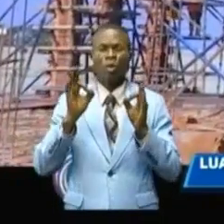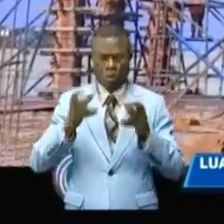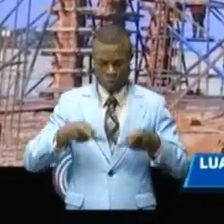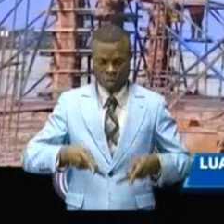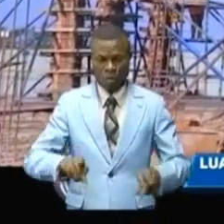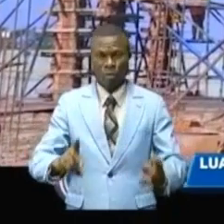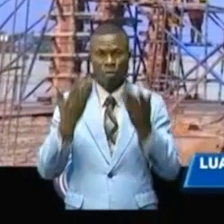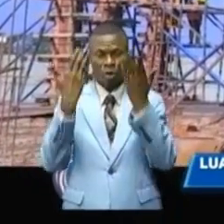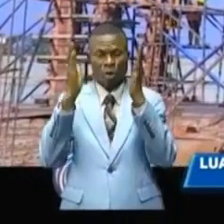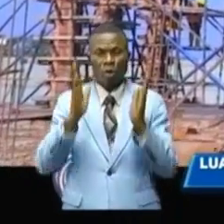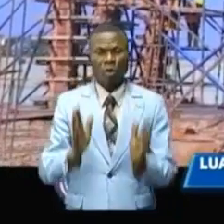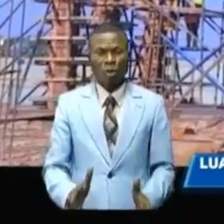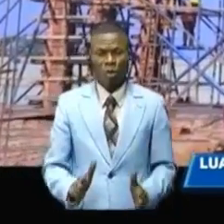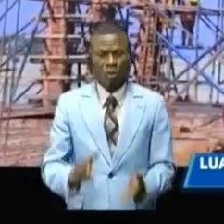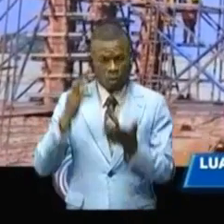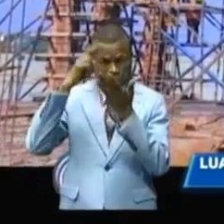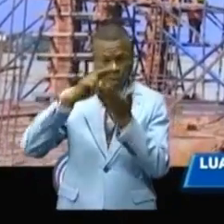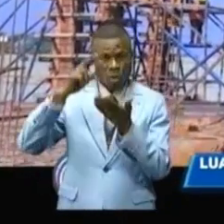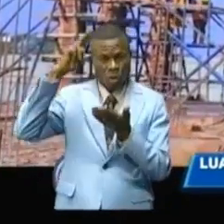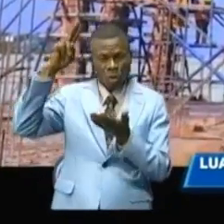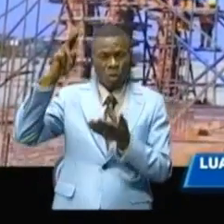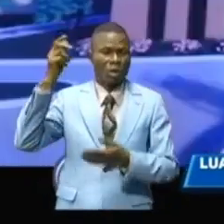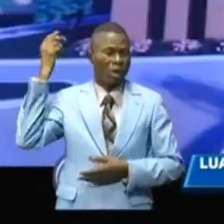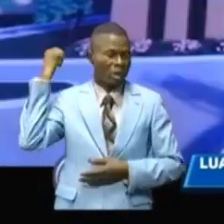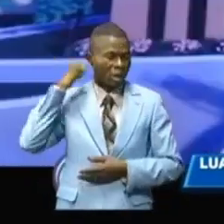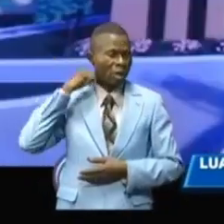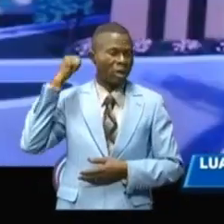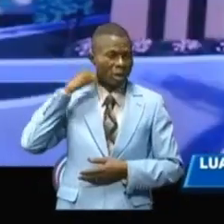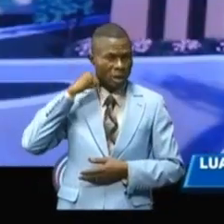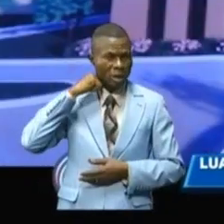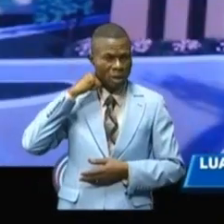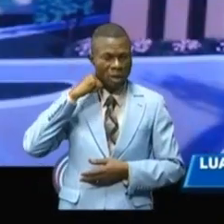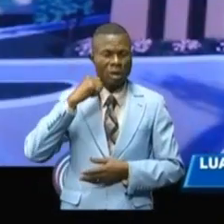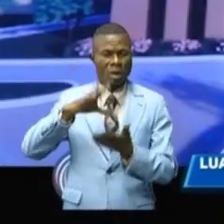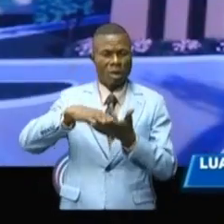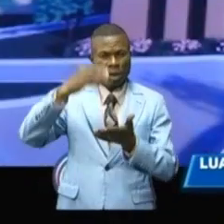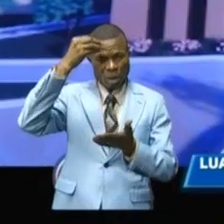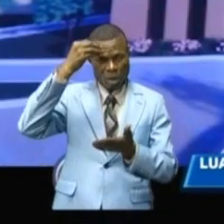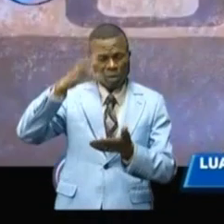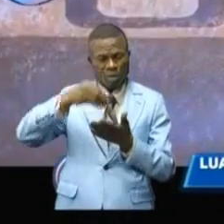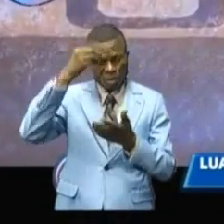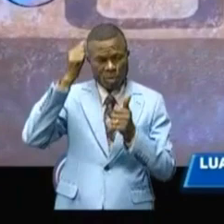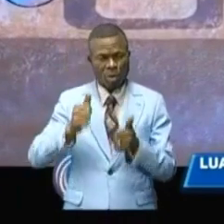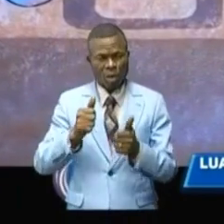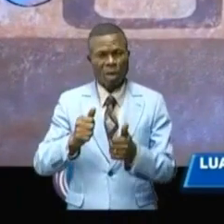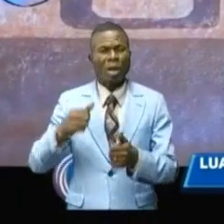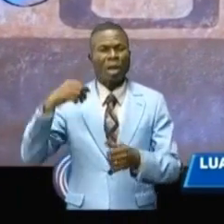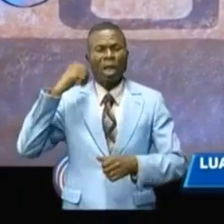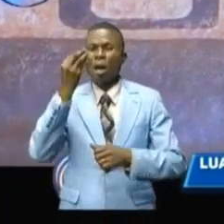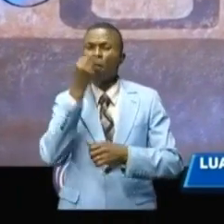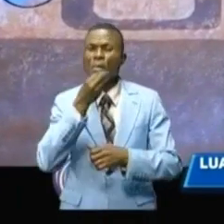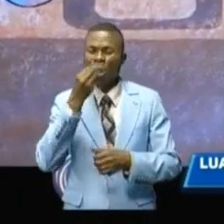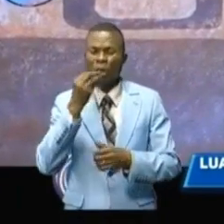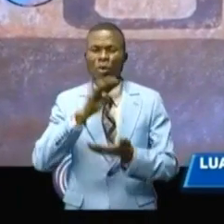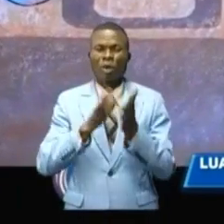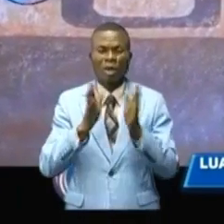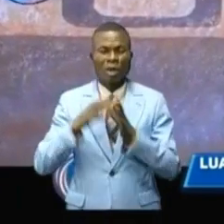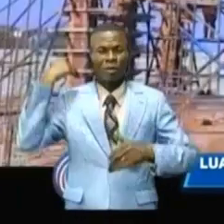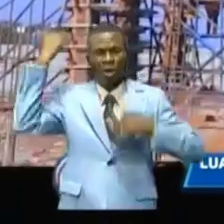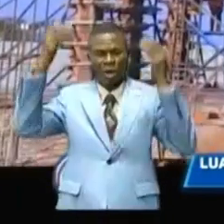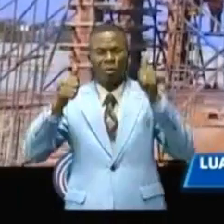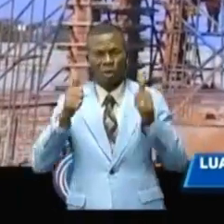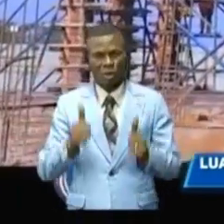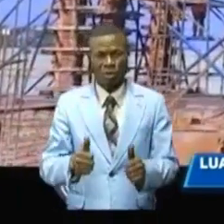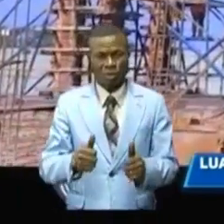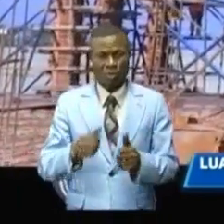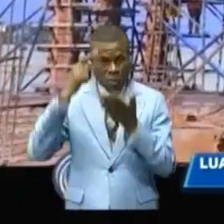permettre aux étudiants de la faculté de médecine de concilier la théorie à la pratique. Cette faculté vitale de l'université de Kolwezi